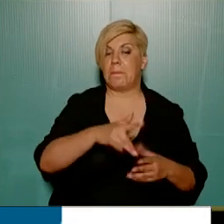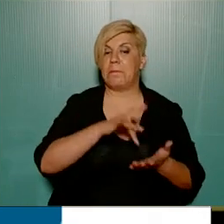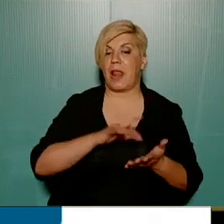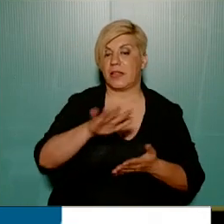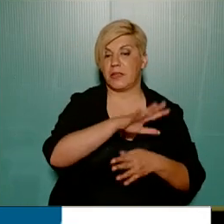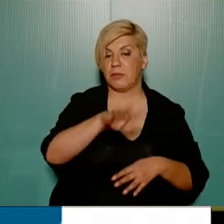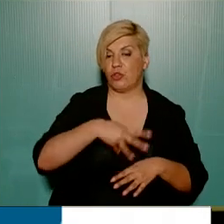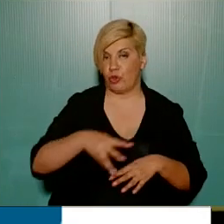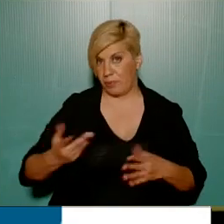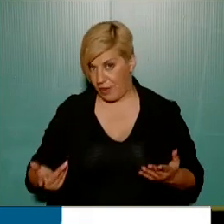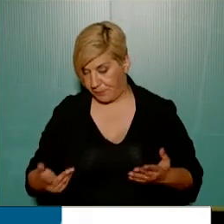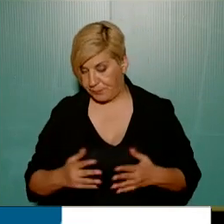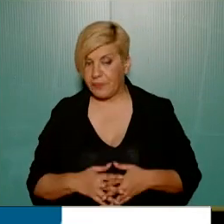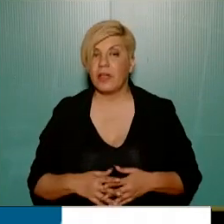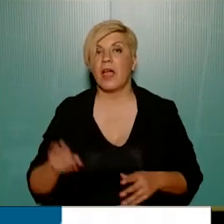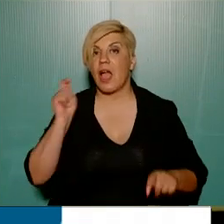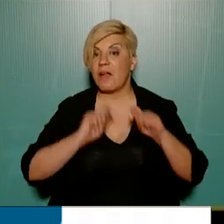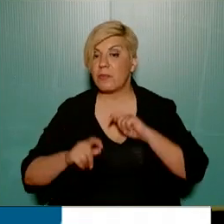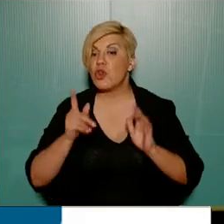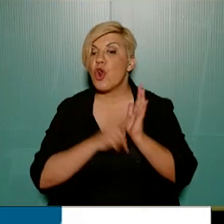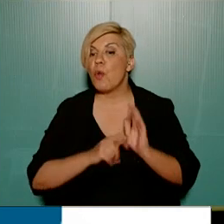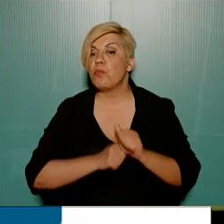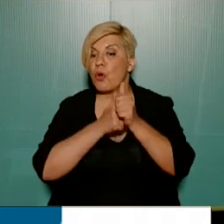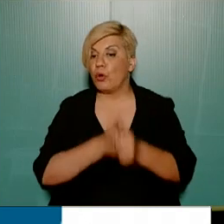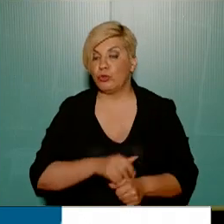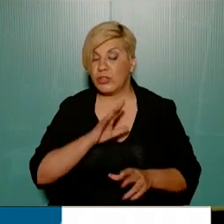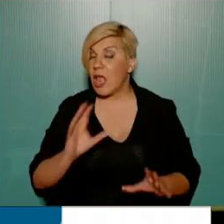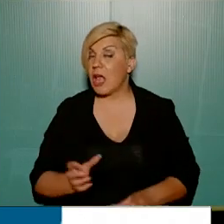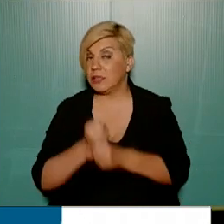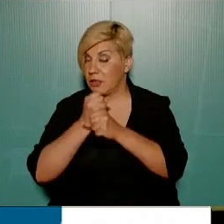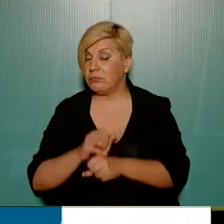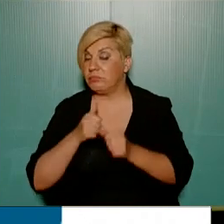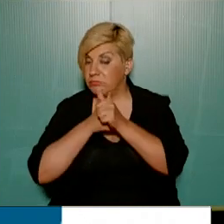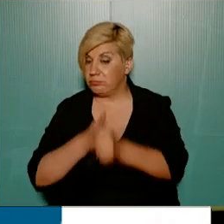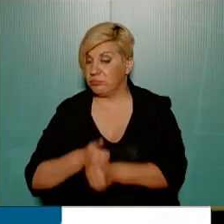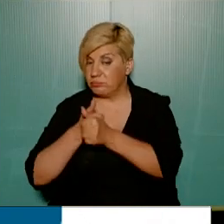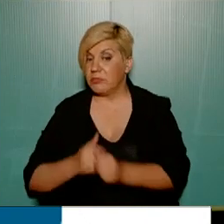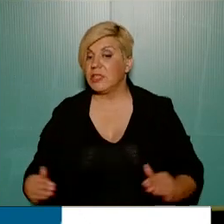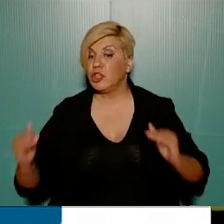και πεζοδρόμους. Εφαρμόζουμε την νομοθεσία χωρίς εξαιρέσεις, καθώς η